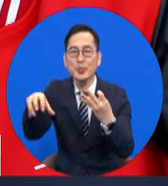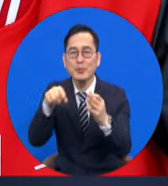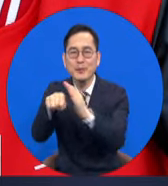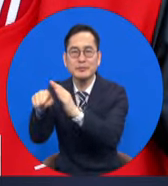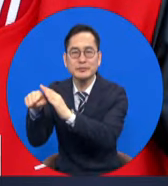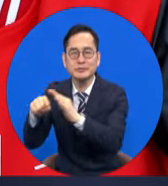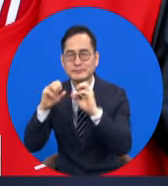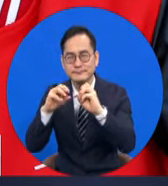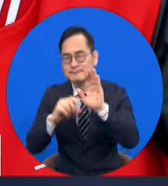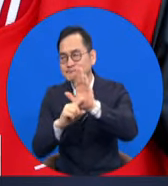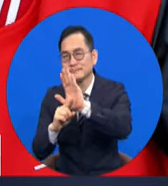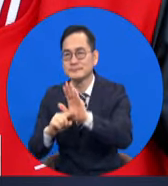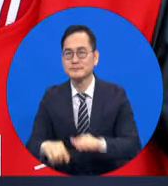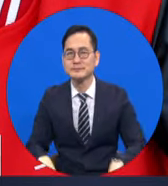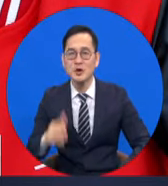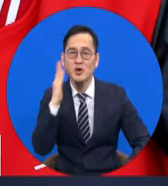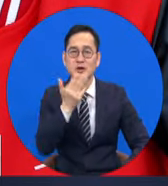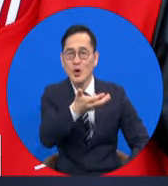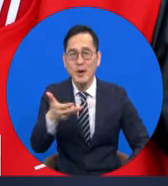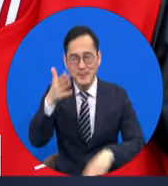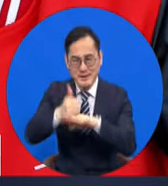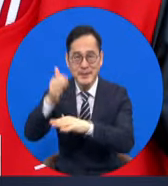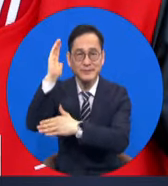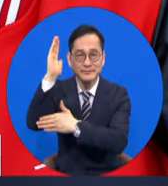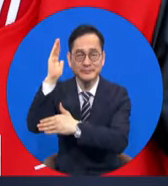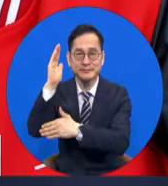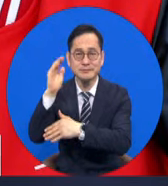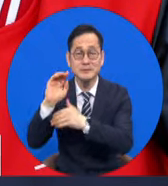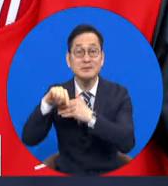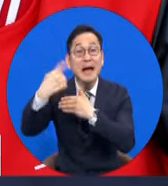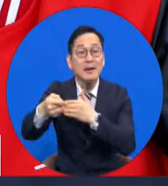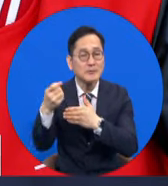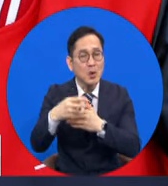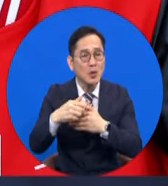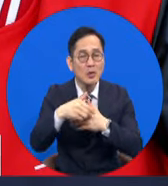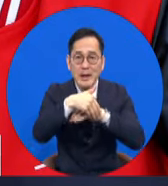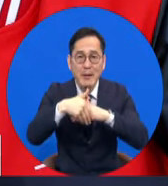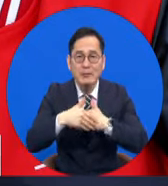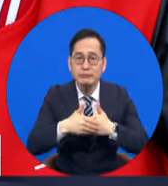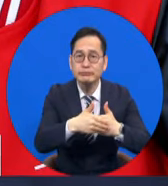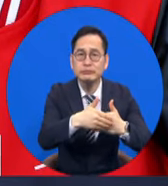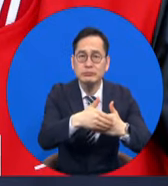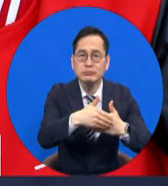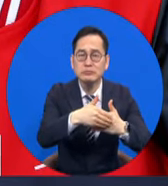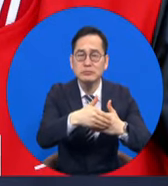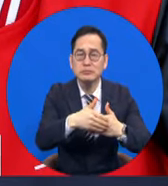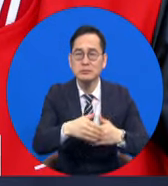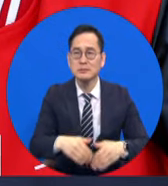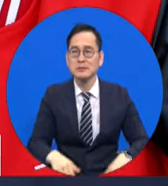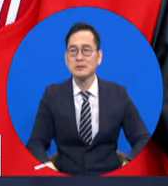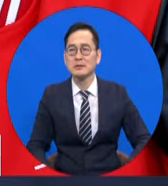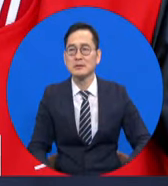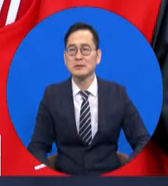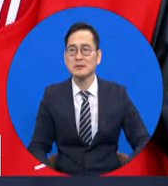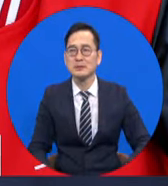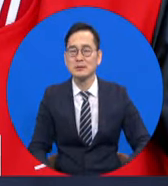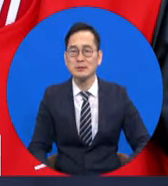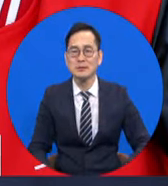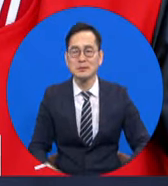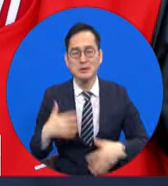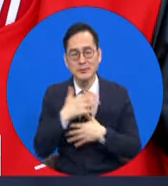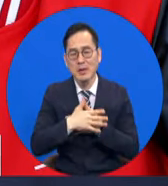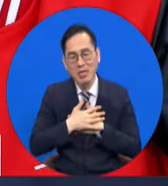뜻. 청계광장 유세 그리고 사실은 그 뒤에 일정이 더 있었는데 아니